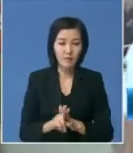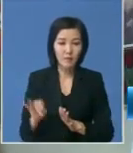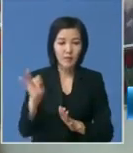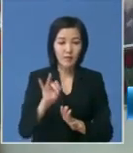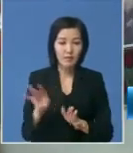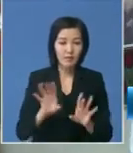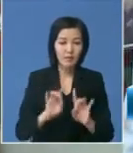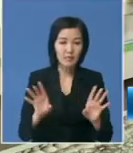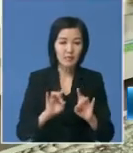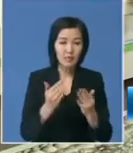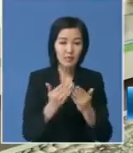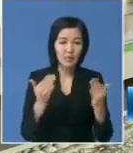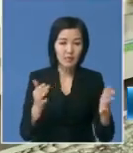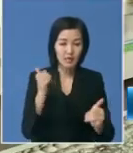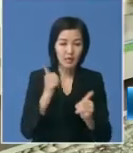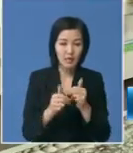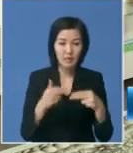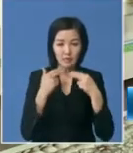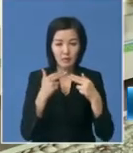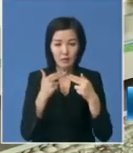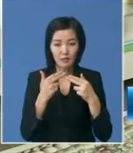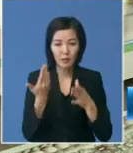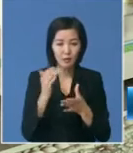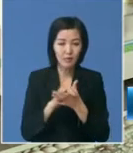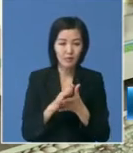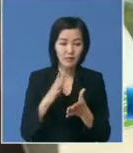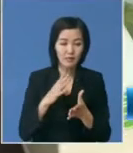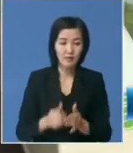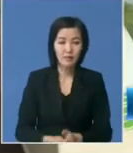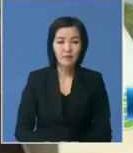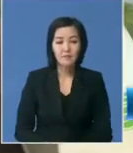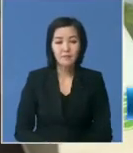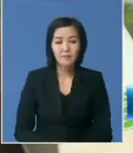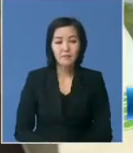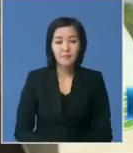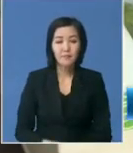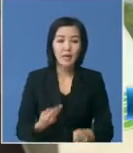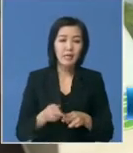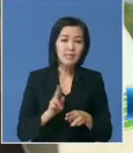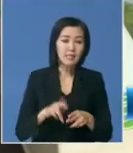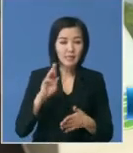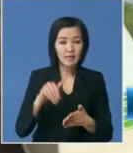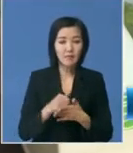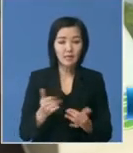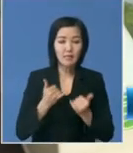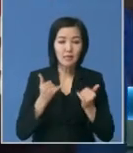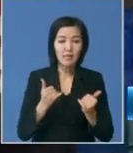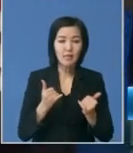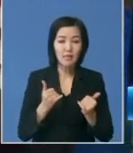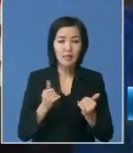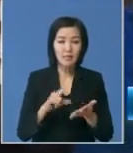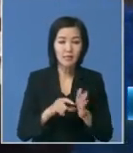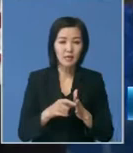шертетін экспонаттардың әрқайсысына зейін қойып, барынша терең түсінуге тырысты. Әсіресе елбасына арналған бұрышқа